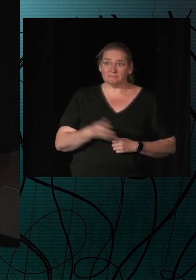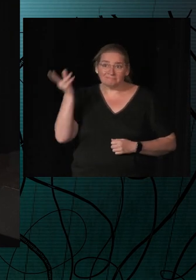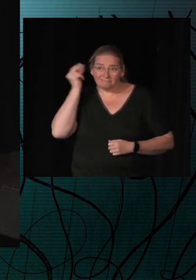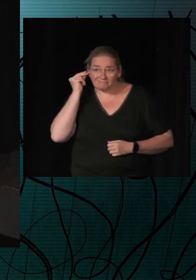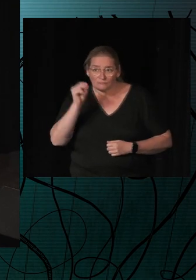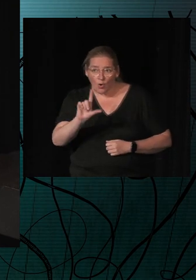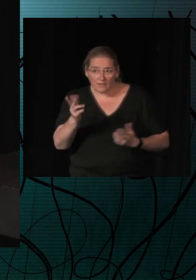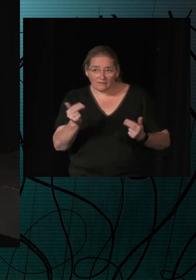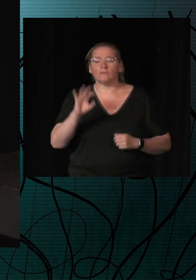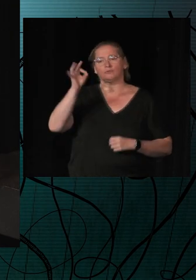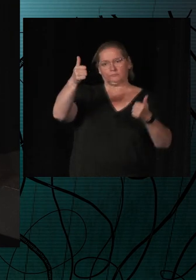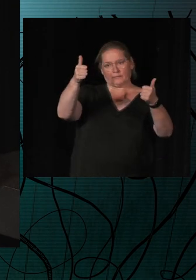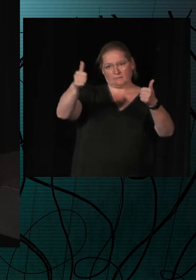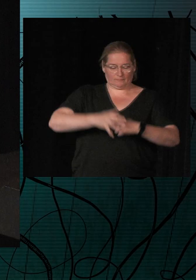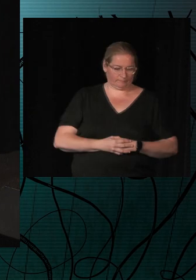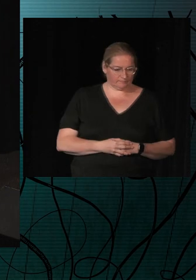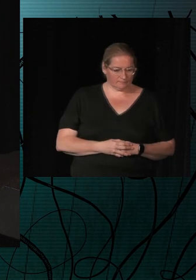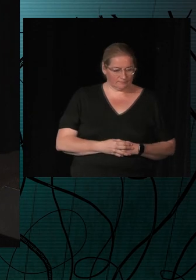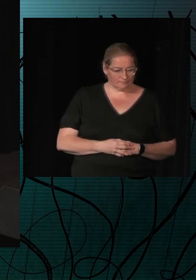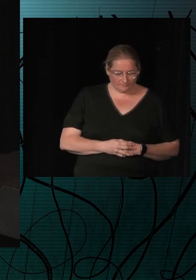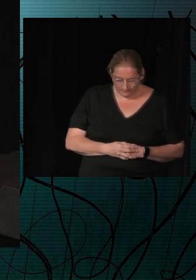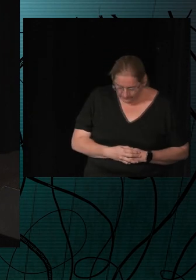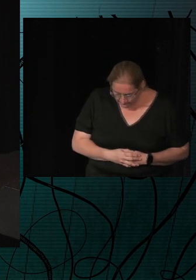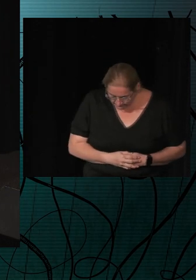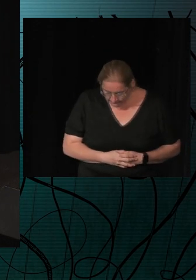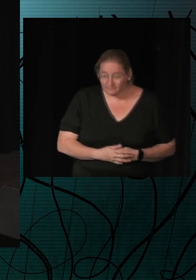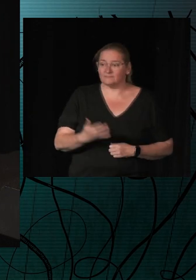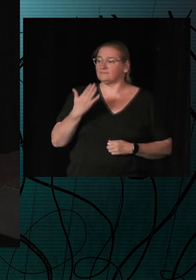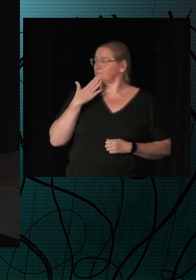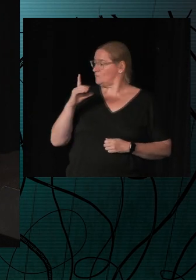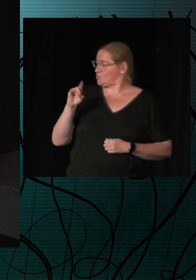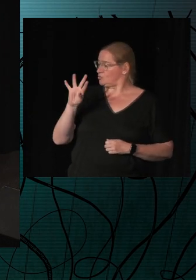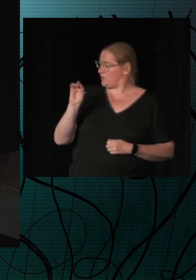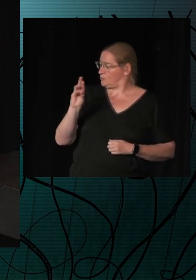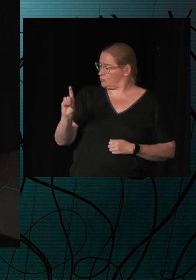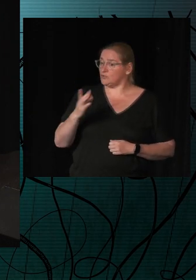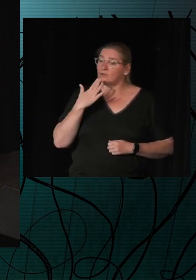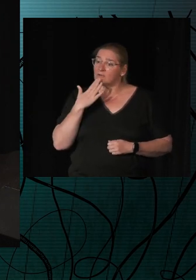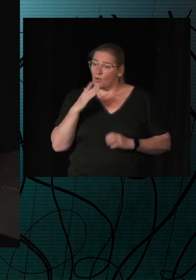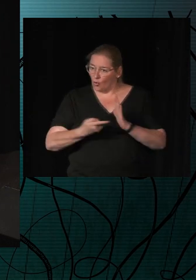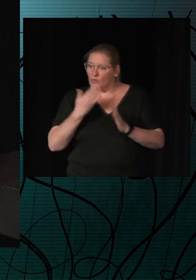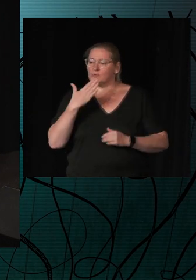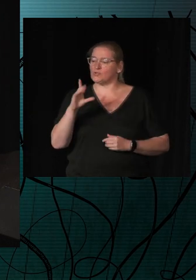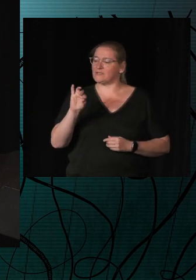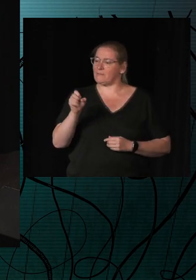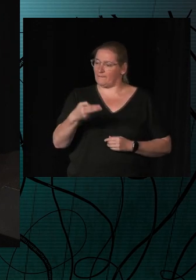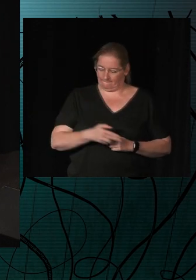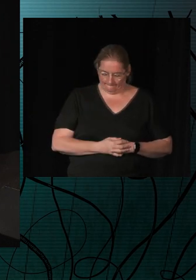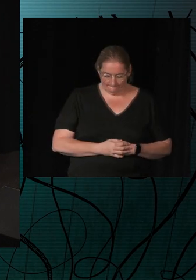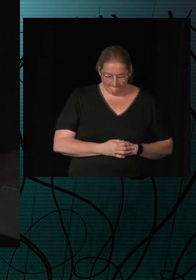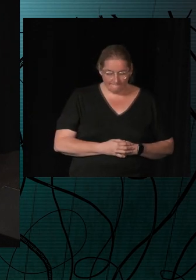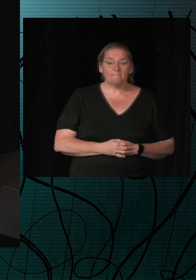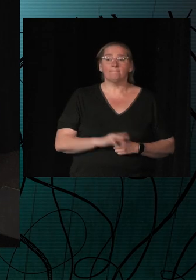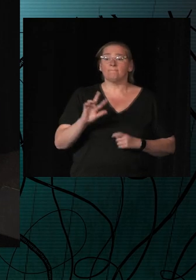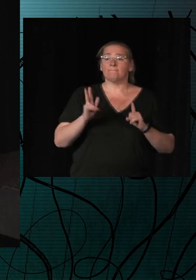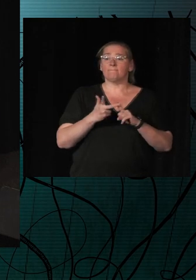entends Laura oui oui très bien oui ou parfait donc bonjour Dollywood et bonjour Damien bonjour bonjour donc